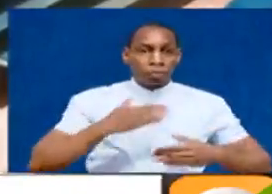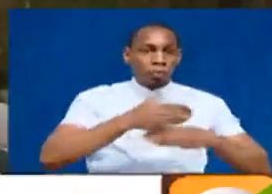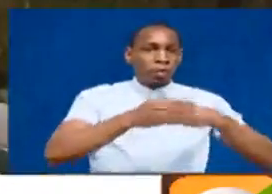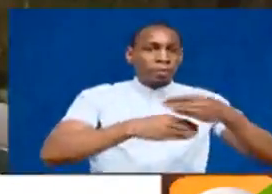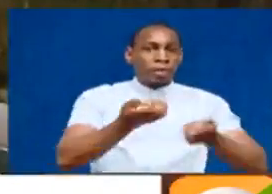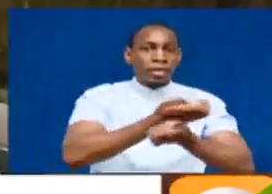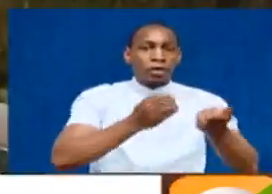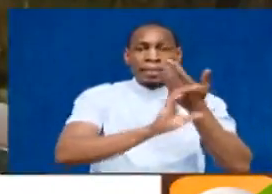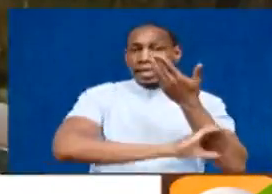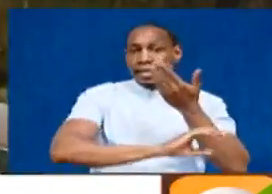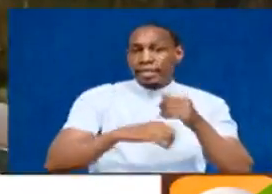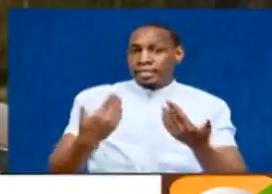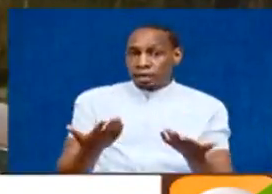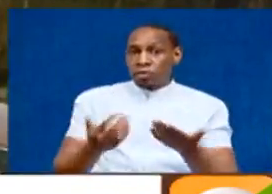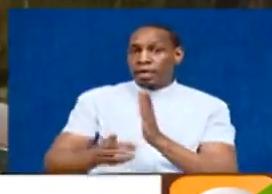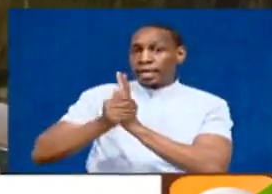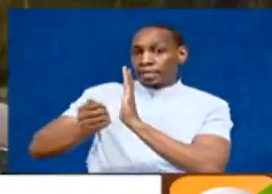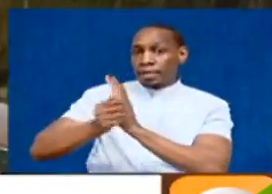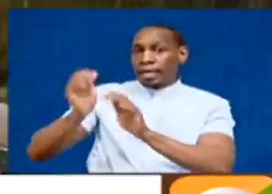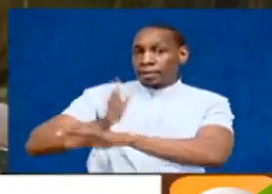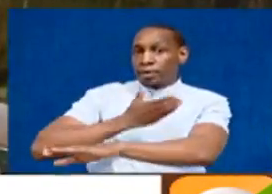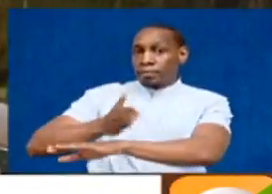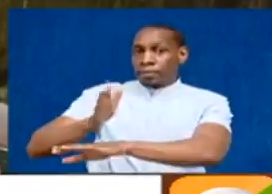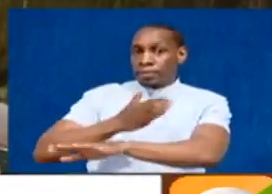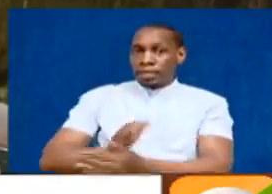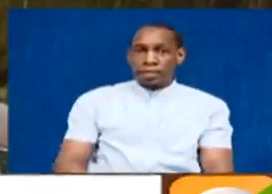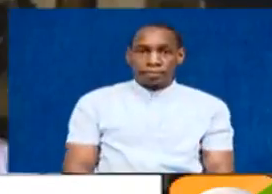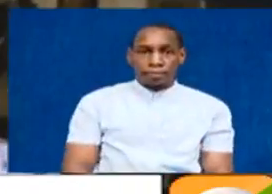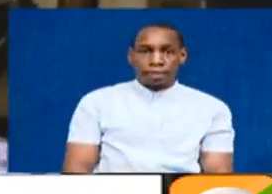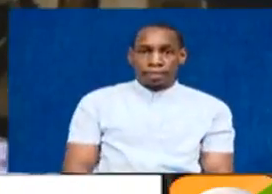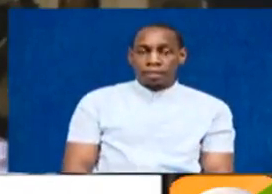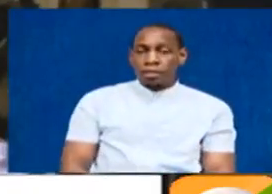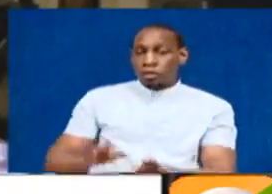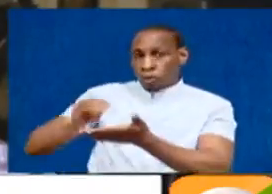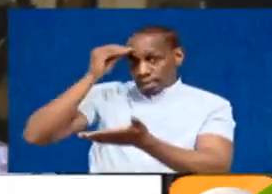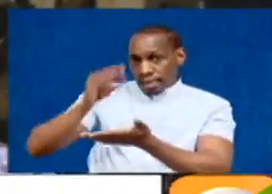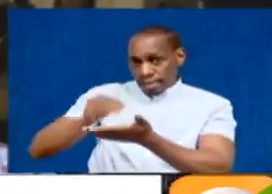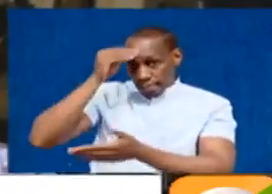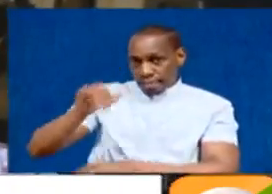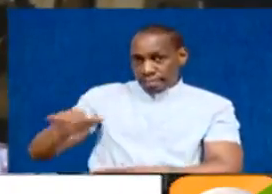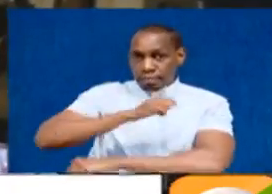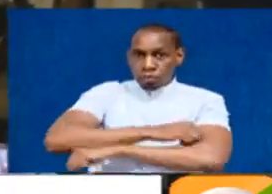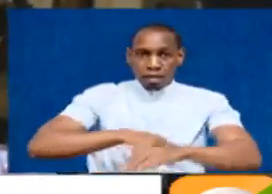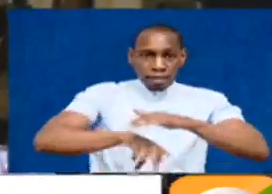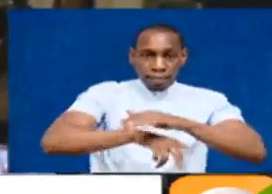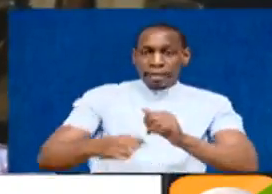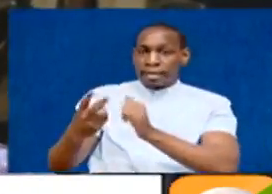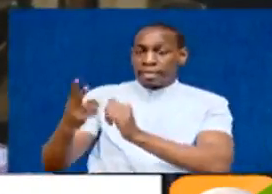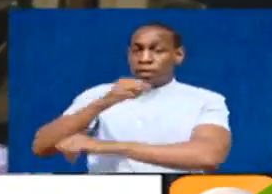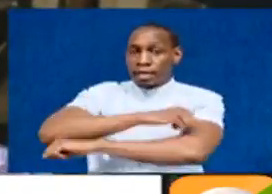kujenga uchumi wa taifa kupitia talanta ya muziki. Tulisoma shule moja, primary na